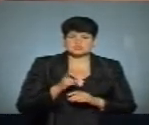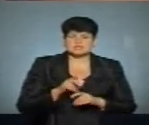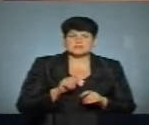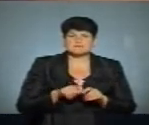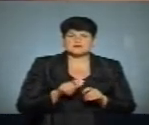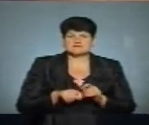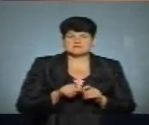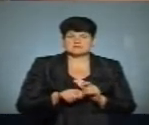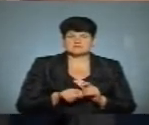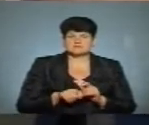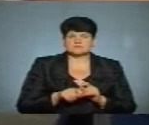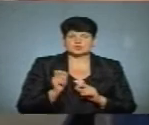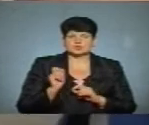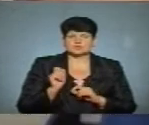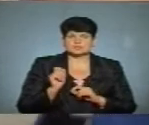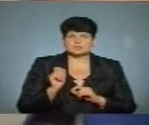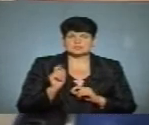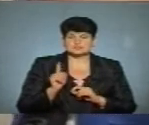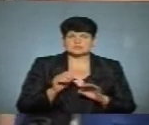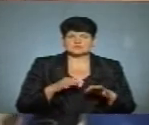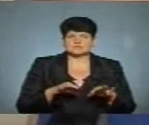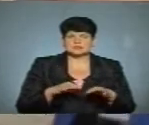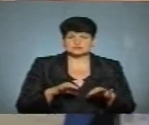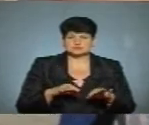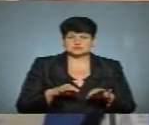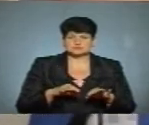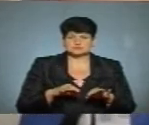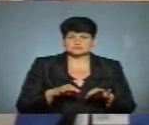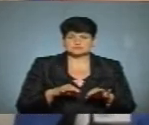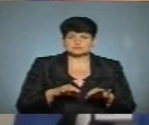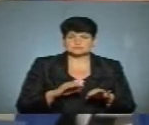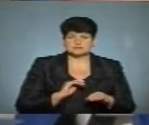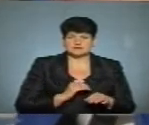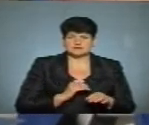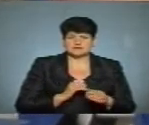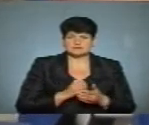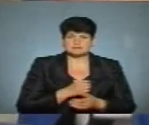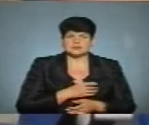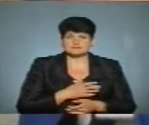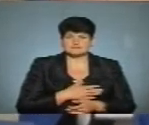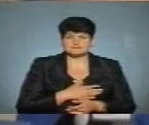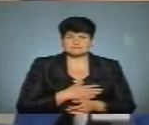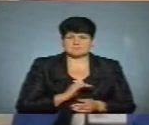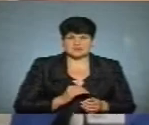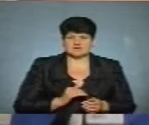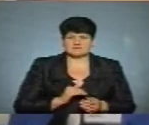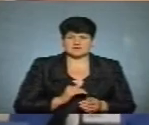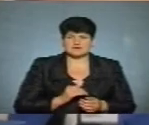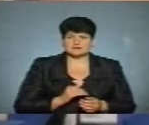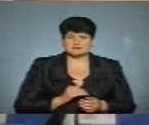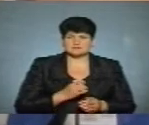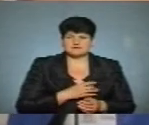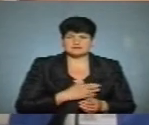перевірки 11-го транспортного засобу, це є частний перевізник. Виявлено